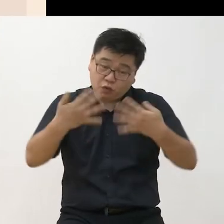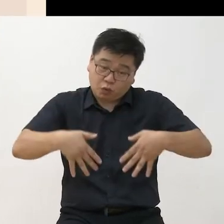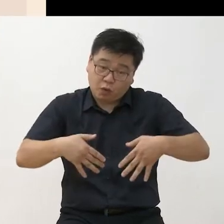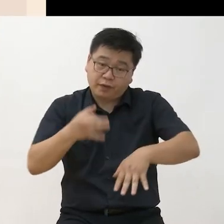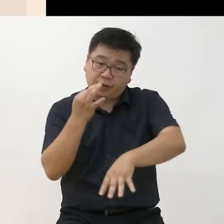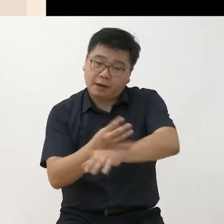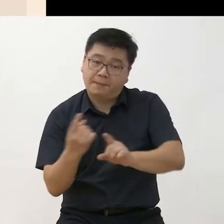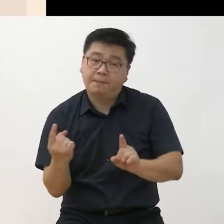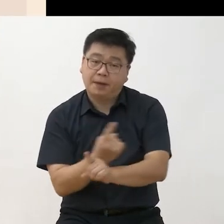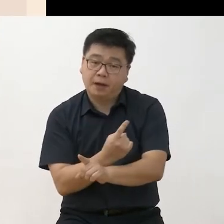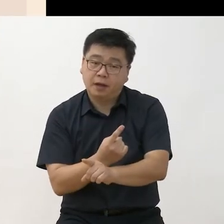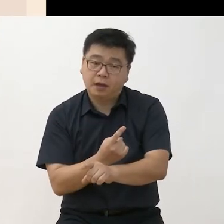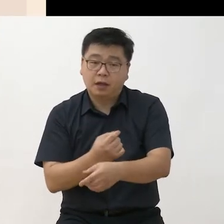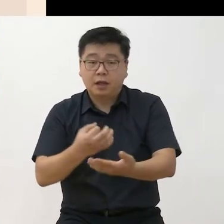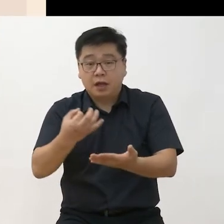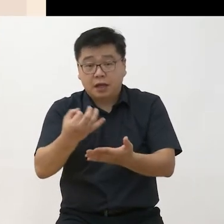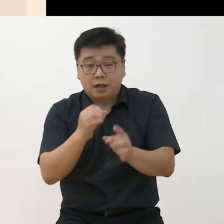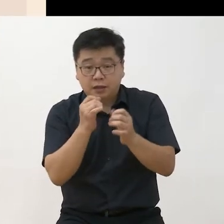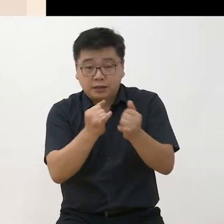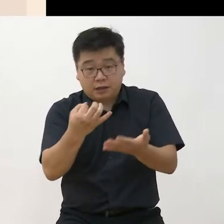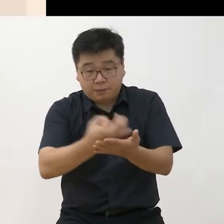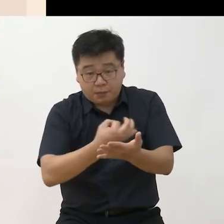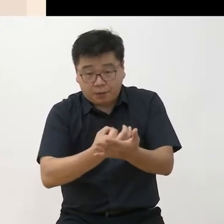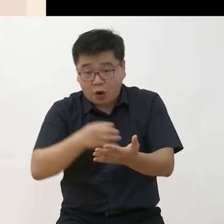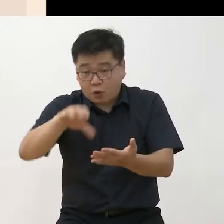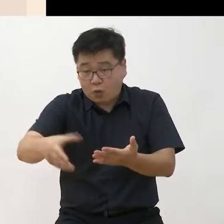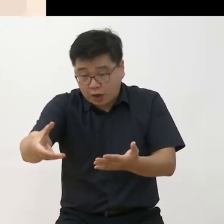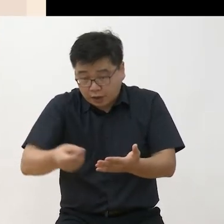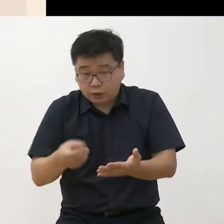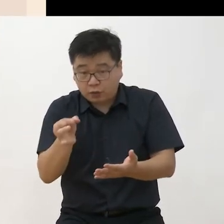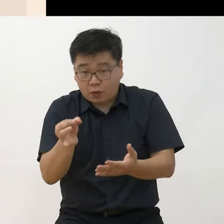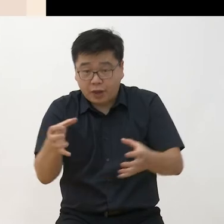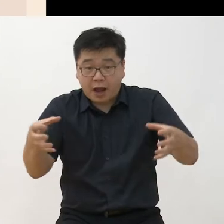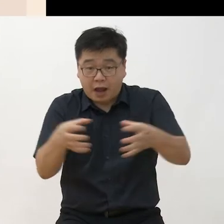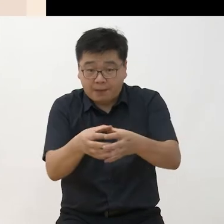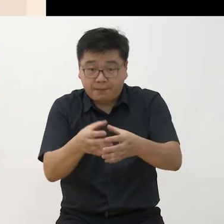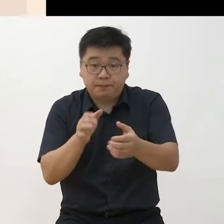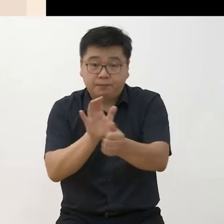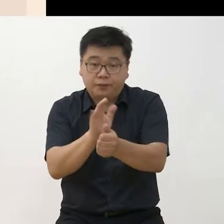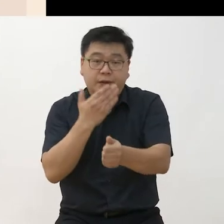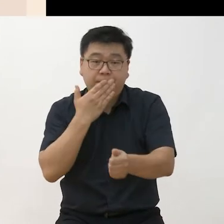그리고 인건비하고 그리고 공간 임차료 편성 범위를 확대했습니다.